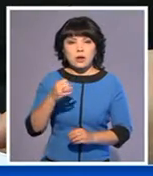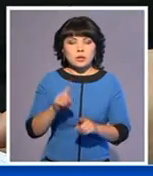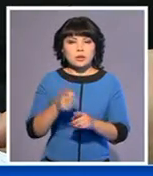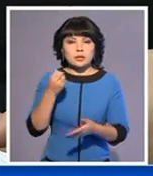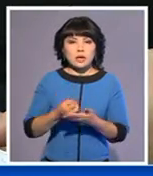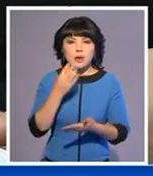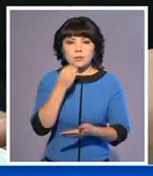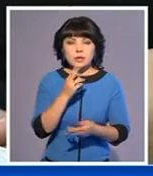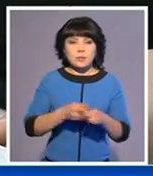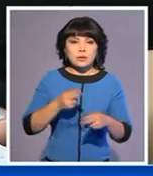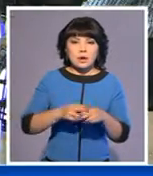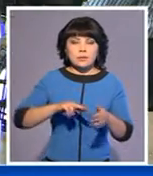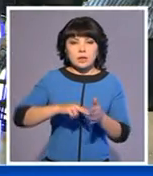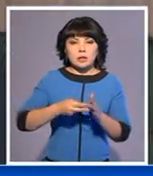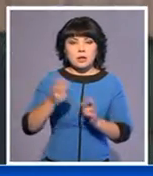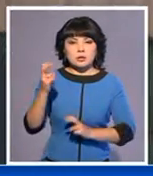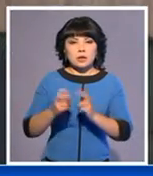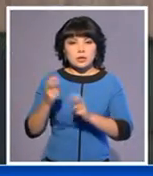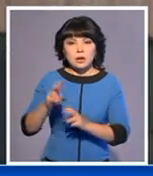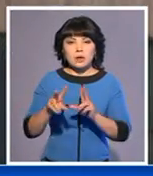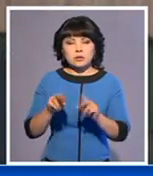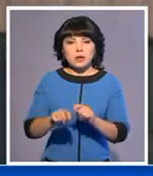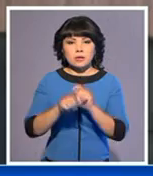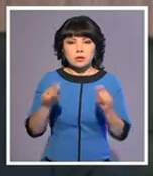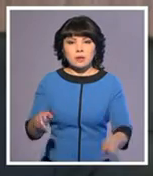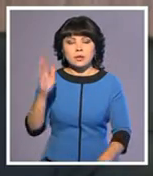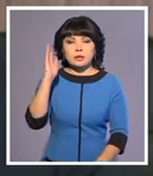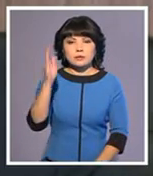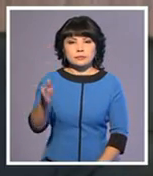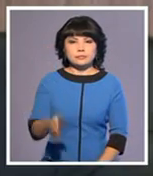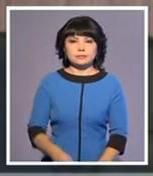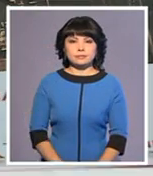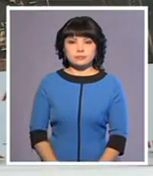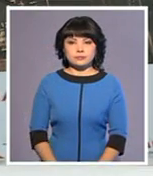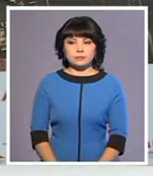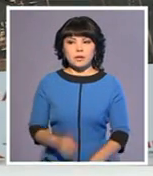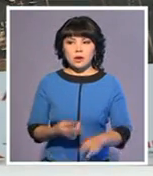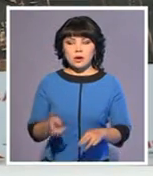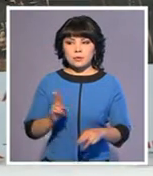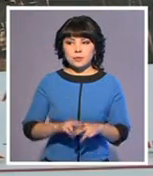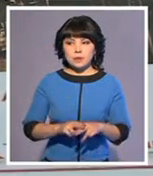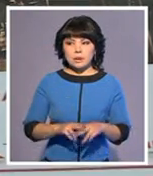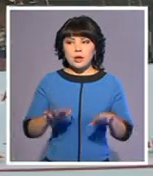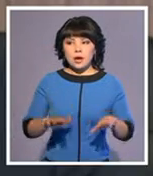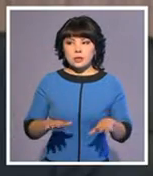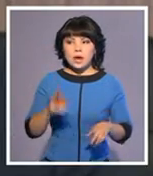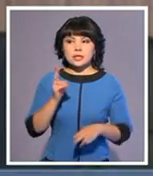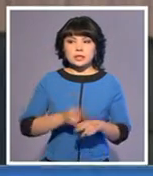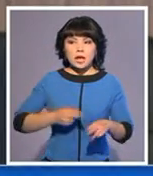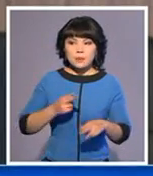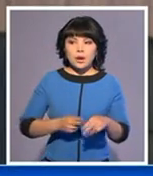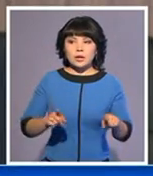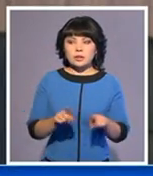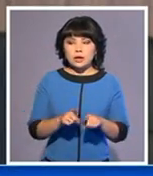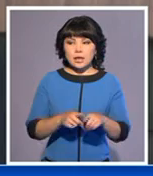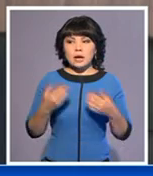мыс өндірілетін межеленіп отыр. Соколов-Сарыбай кен комбинатында осы кезде біз тек қана темір рудасымен